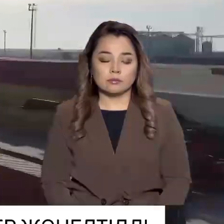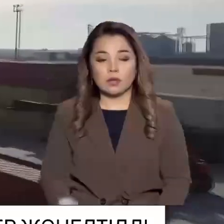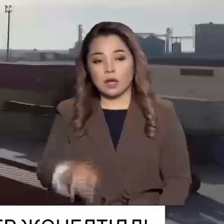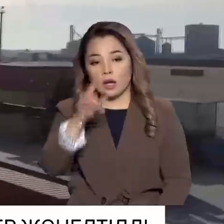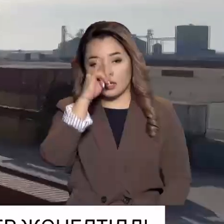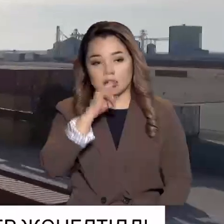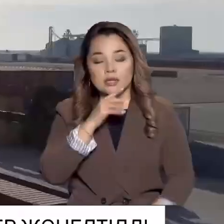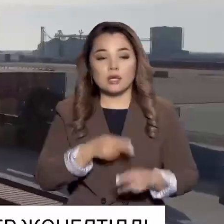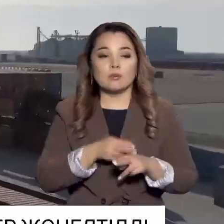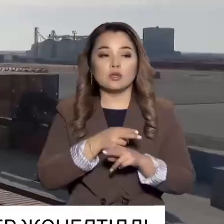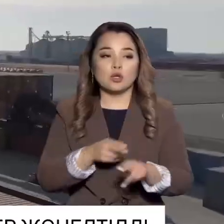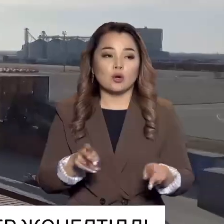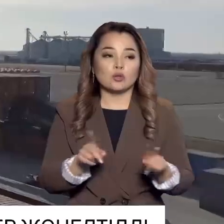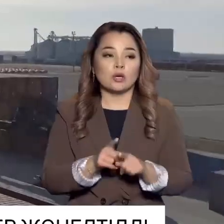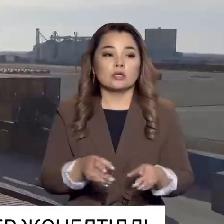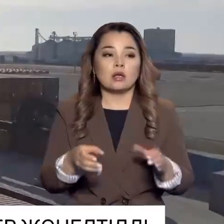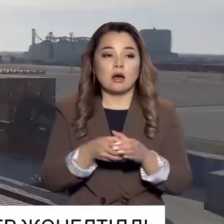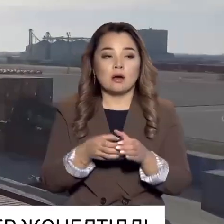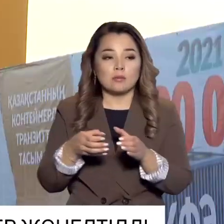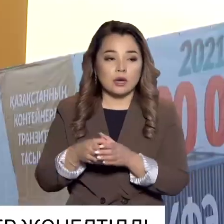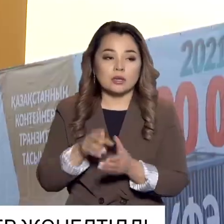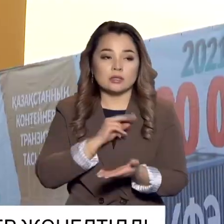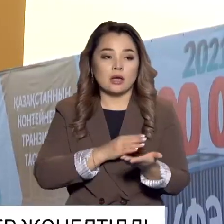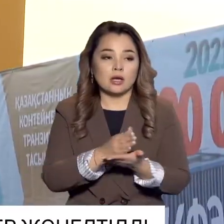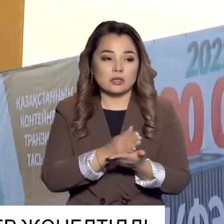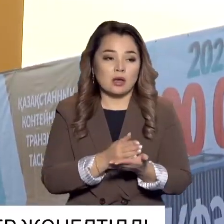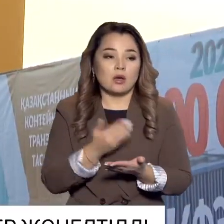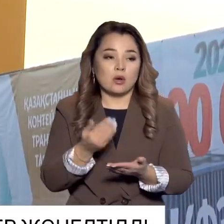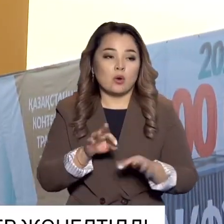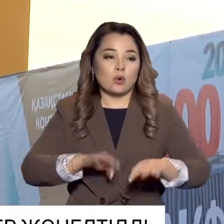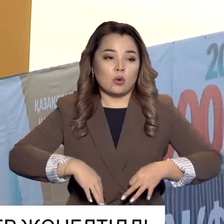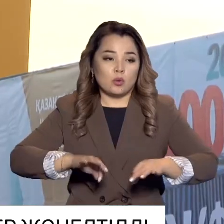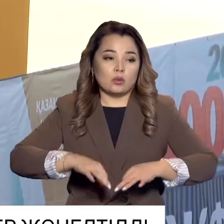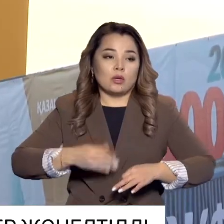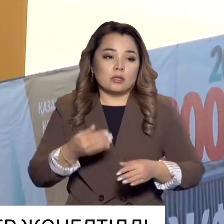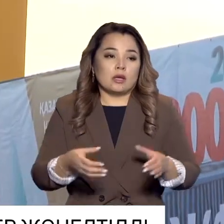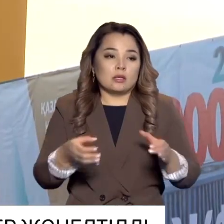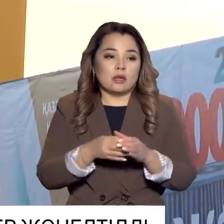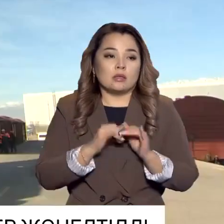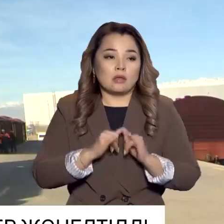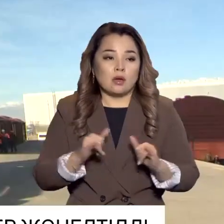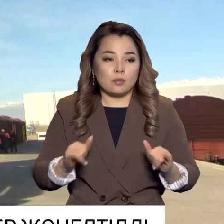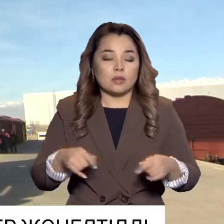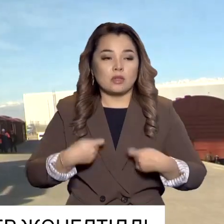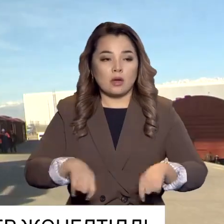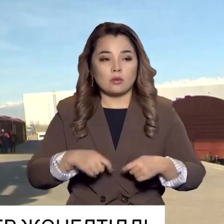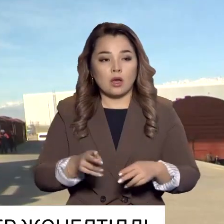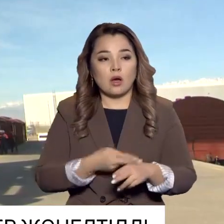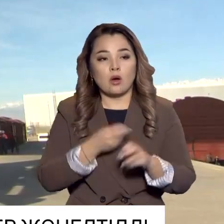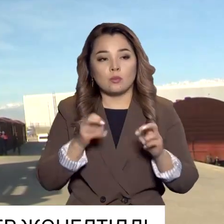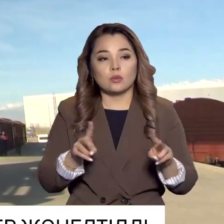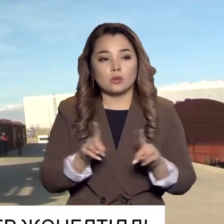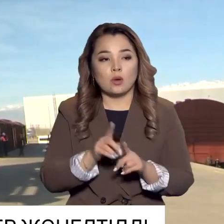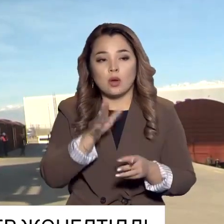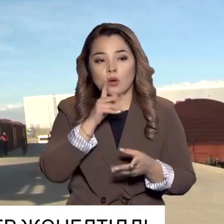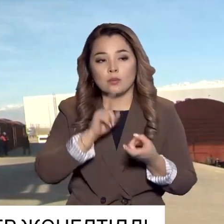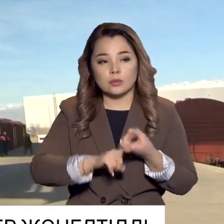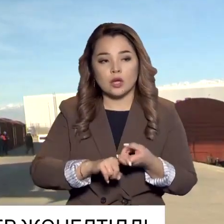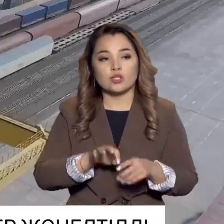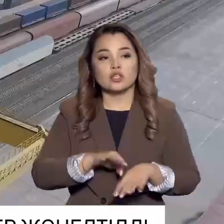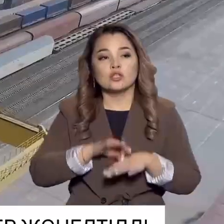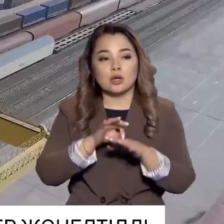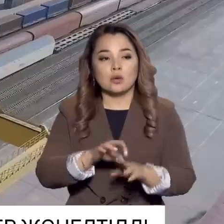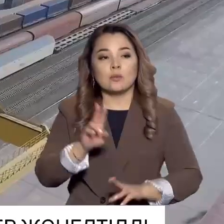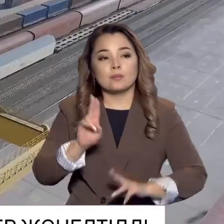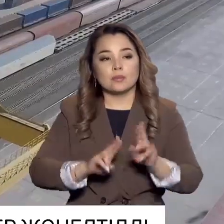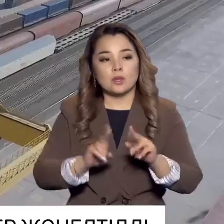Қазақстан теміржол компаниясы жүгілегіне кешенді қызмет көрсету, көлік логистикалық инфрақұрылымды дамыту және тауардың қауіпсіздігі мен уақытылы жеткізу шарттарын сақтау